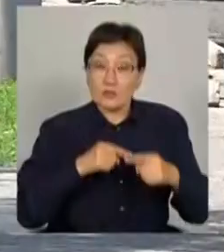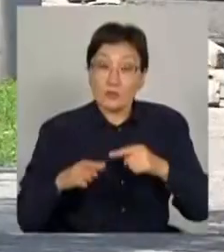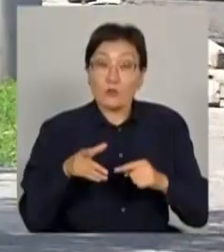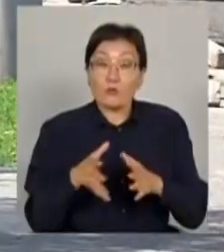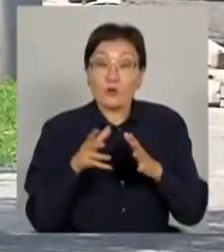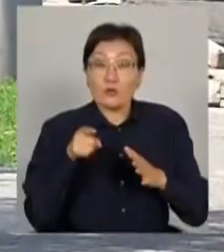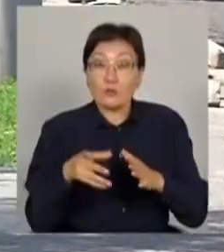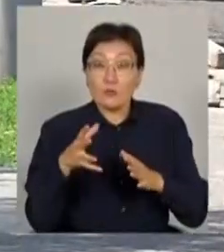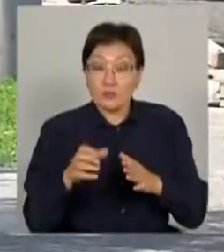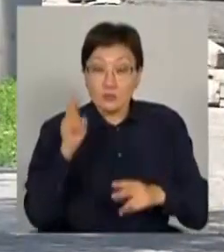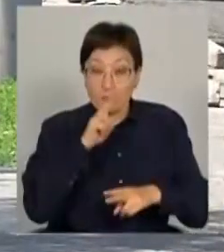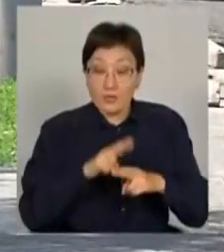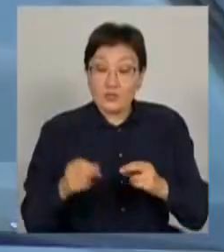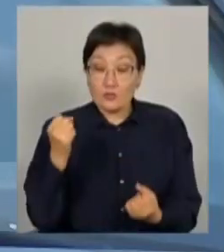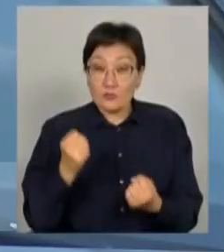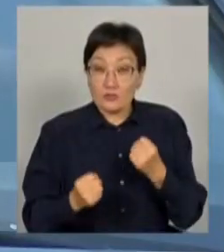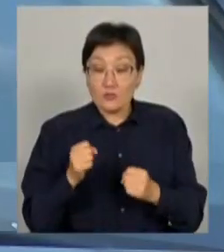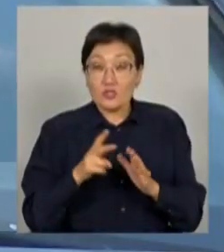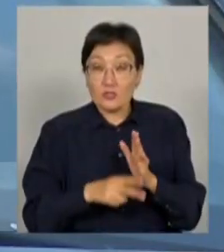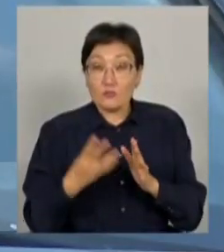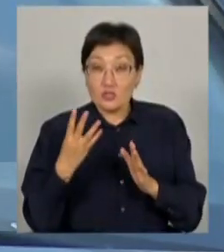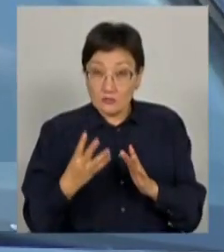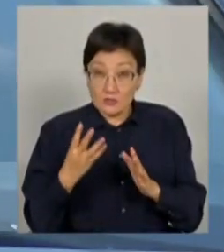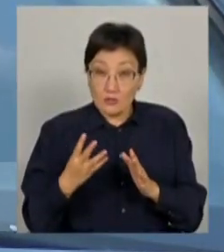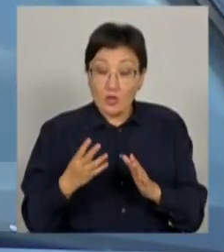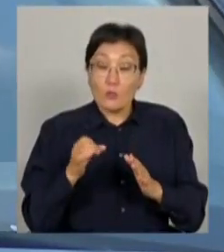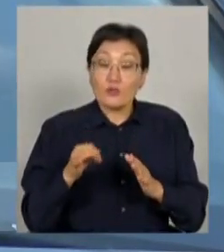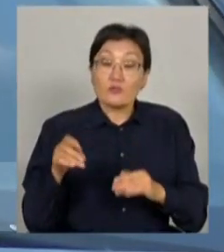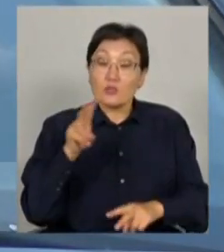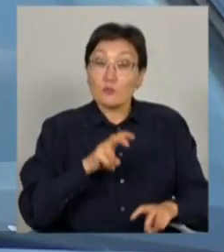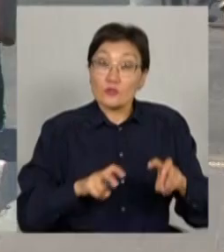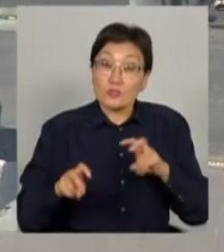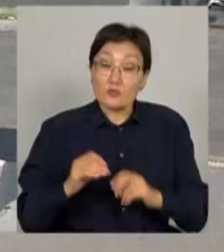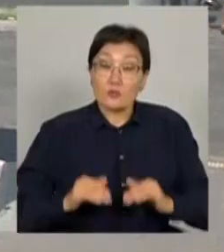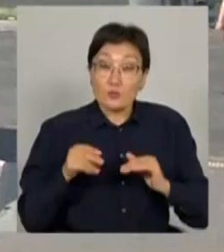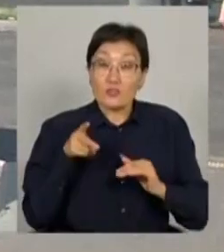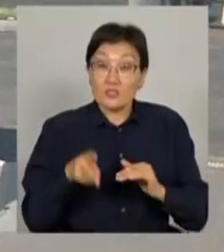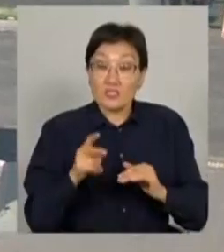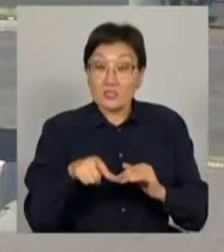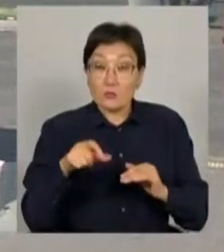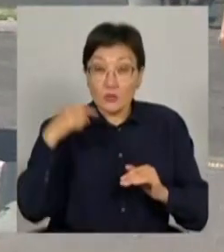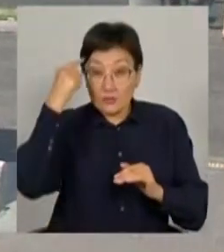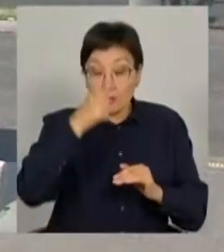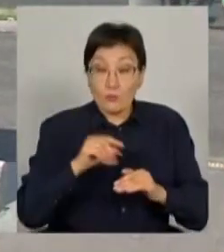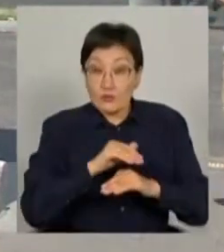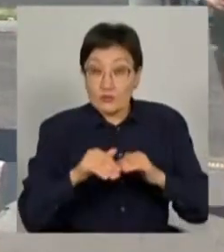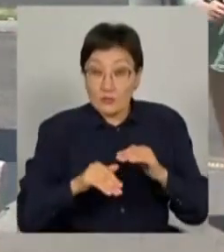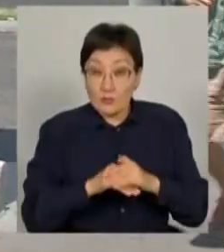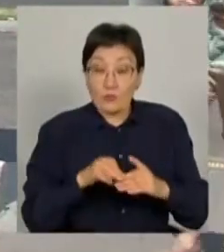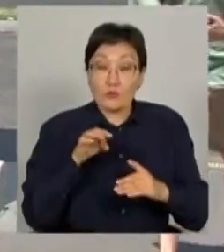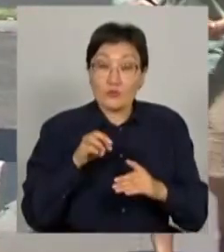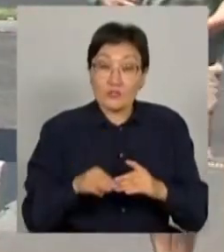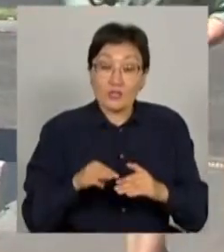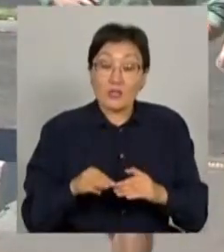1500 человек, пропали с автотранспорта 74. Кроме того, разыскиваются свыше 2000 лиц, скрывающихся от следствия